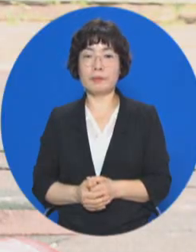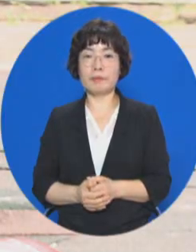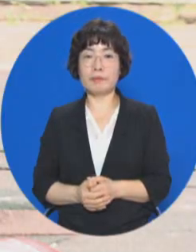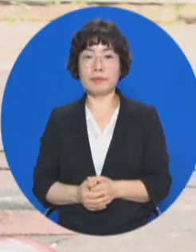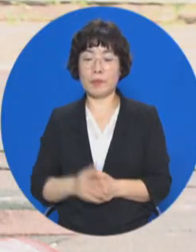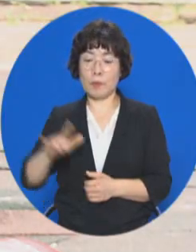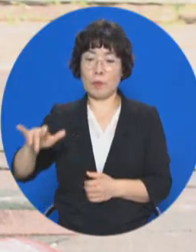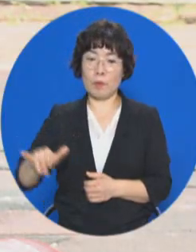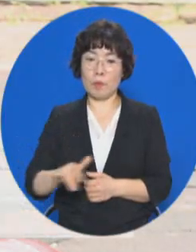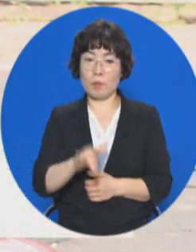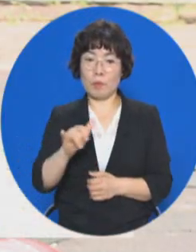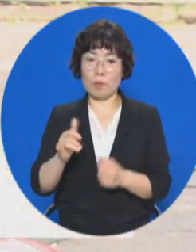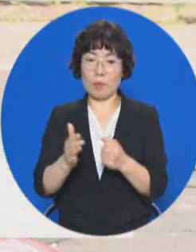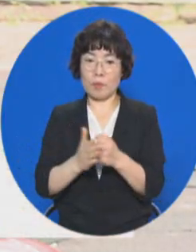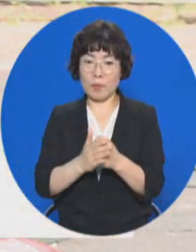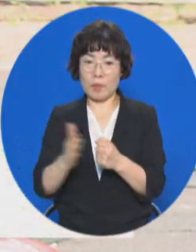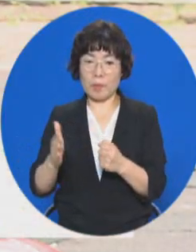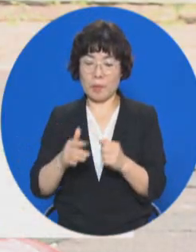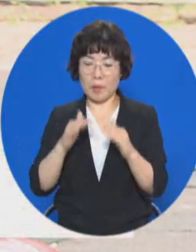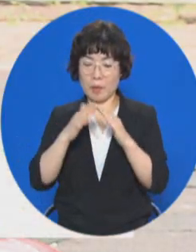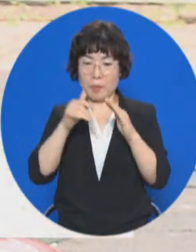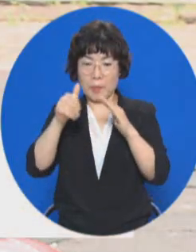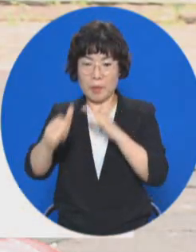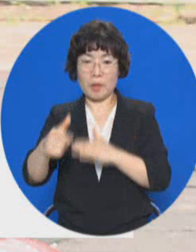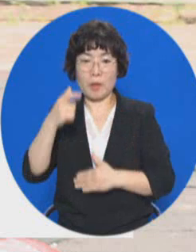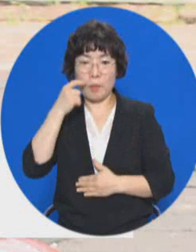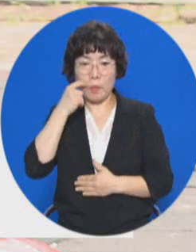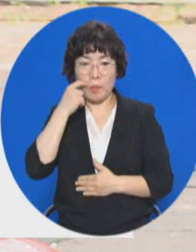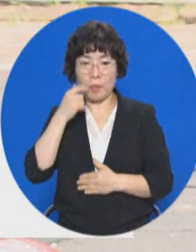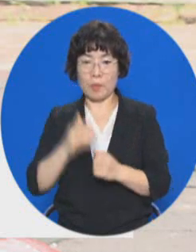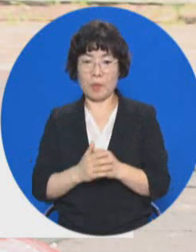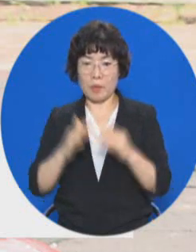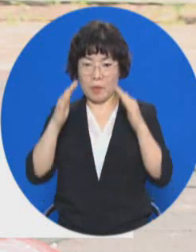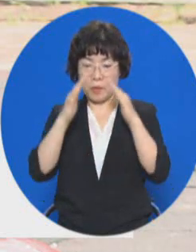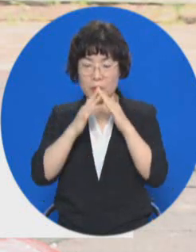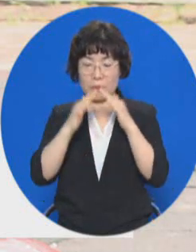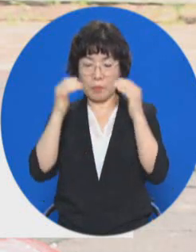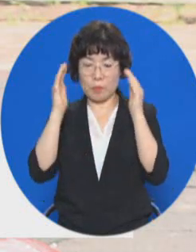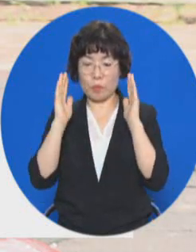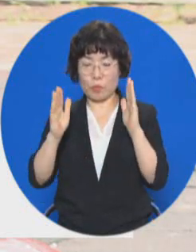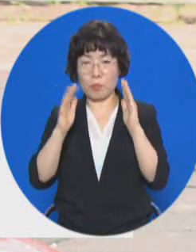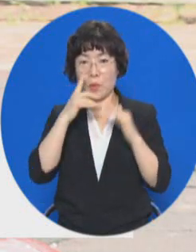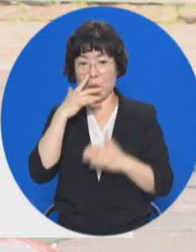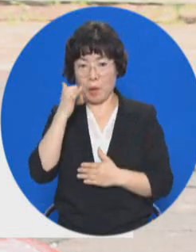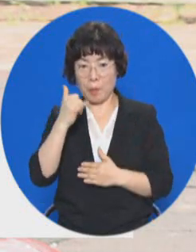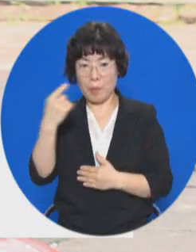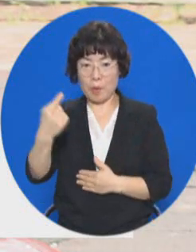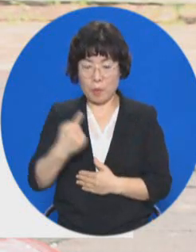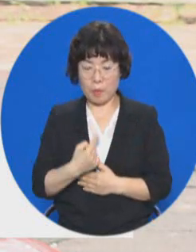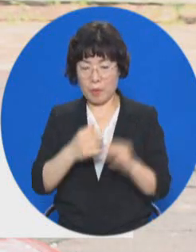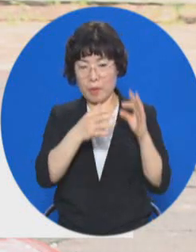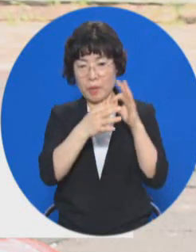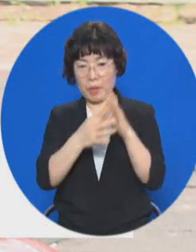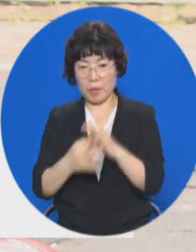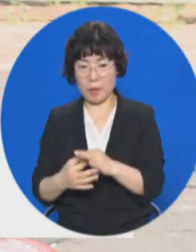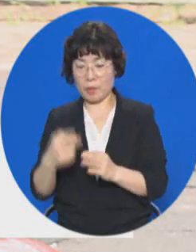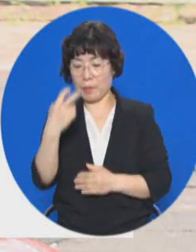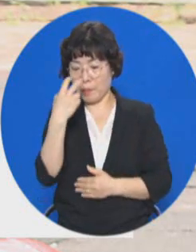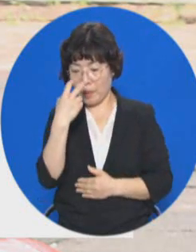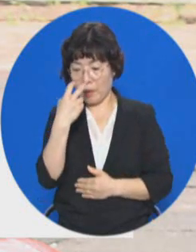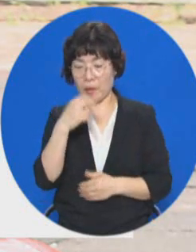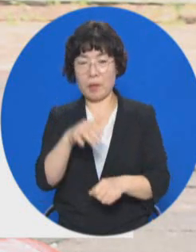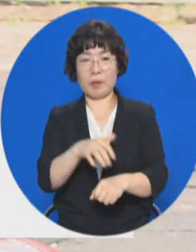코로나 때문에 문 열어가지고 제 수업하면 엄마가 들어오고 계속